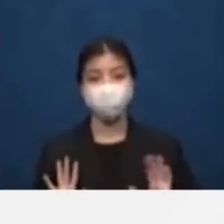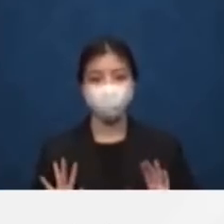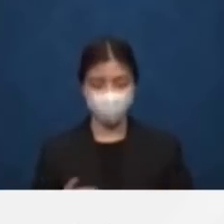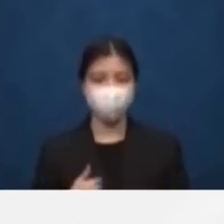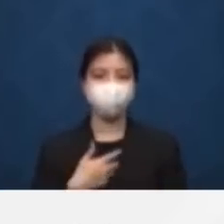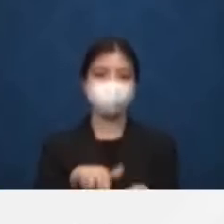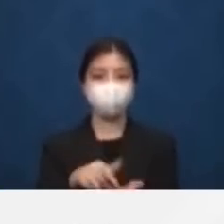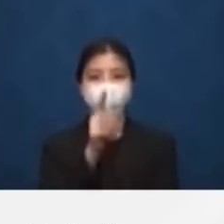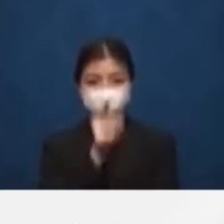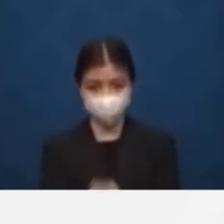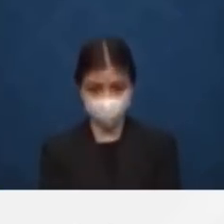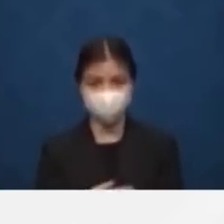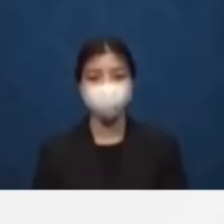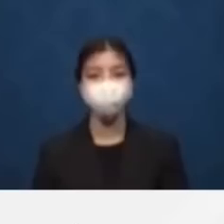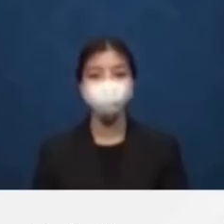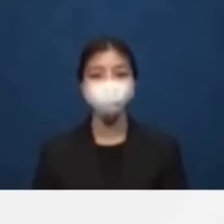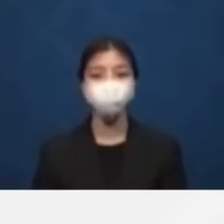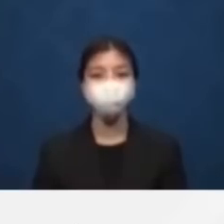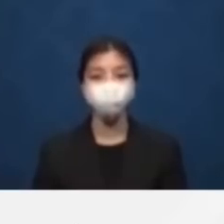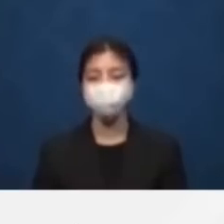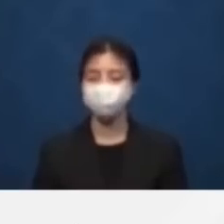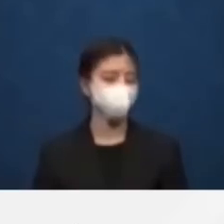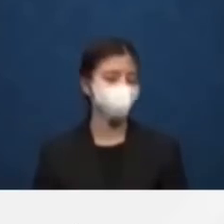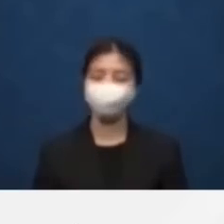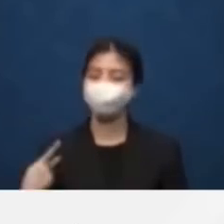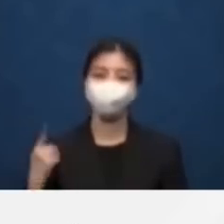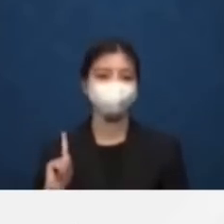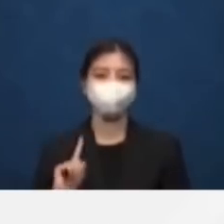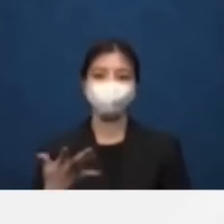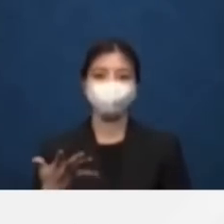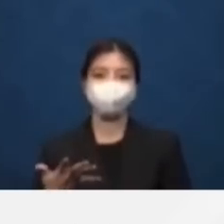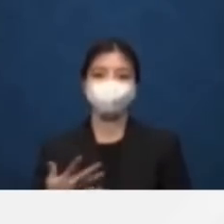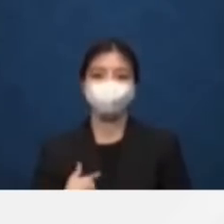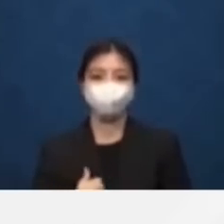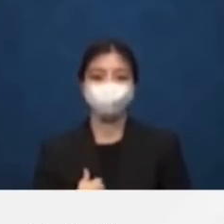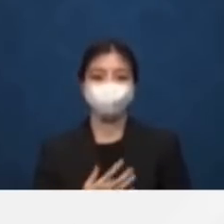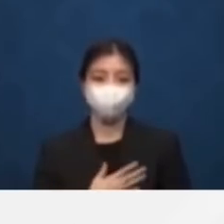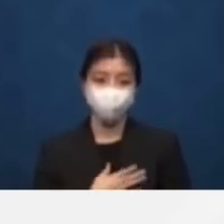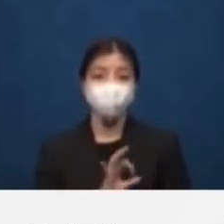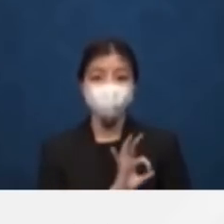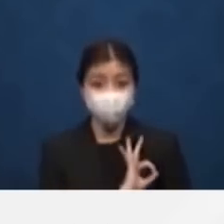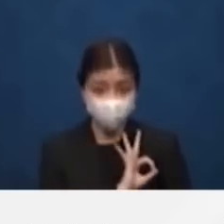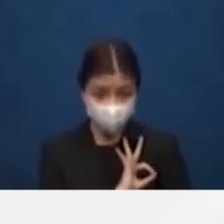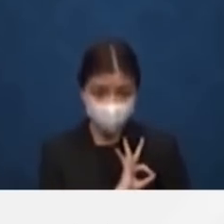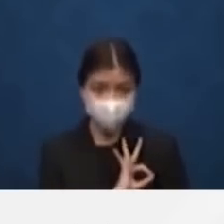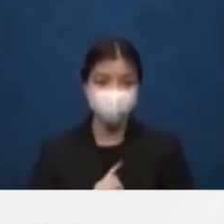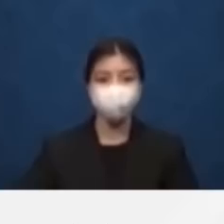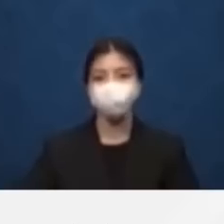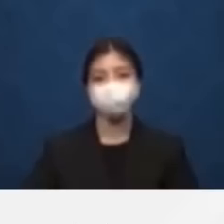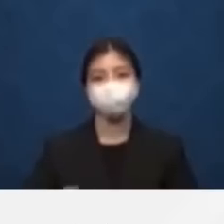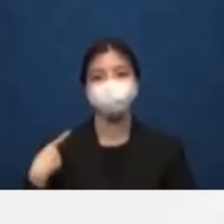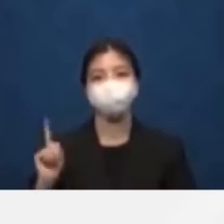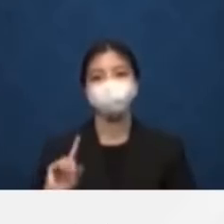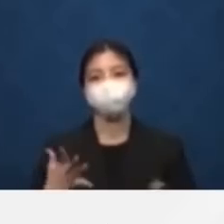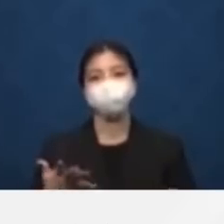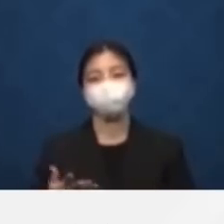นารมณ์เหมือนเดิมนะฮะผ่าน Facebook ส่วนตัวกรณีโหวตนายกวันที่13นี้สว.วันชัยเนี่ยไม่เปลี่ยนแปลงผมสว.วัน